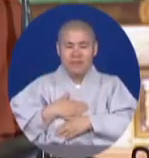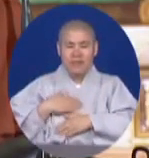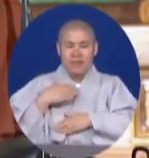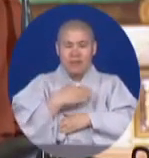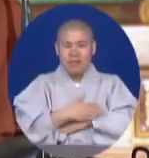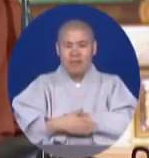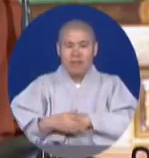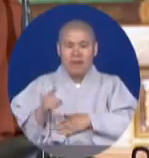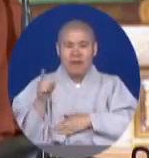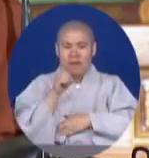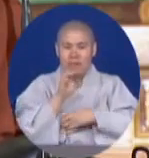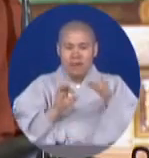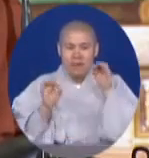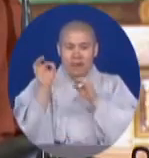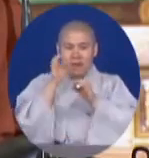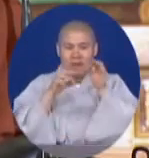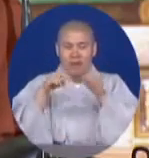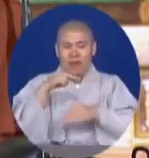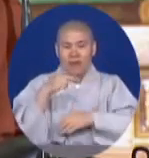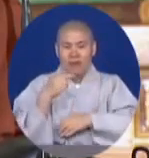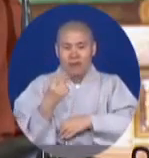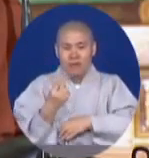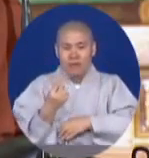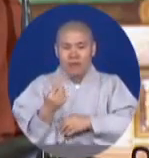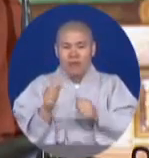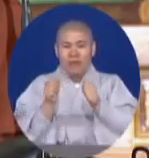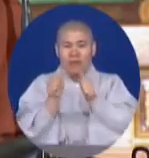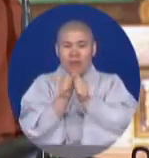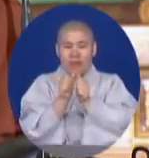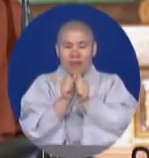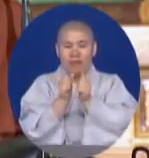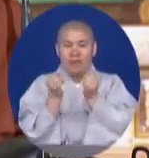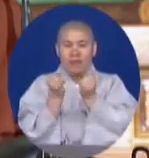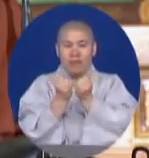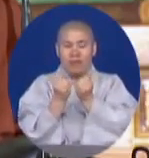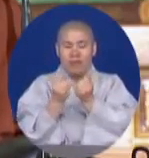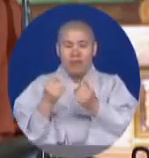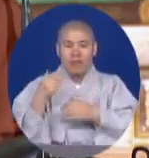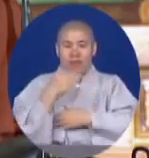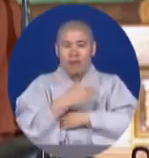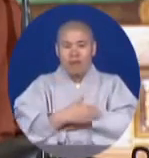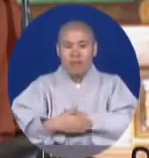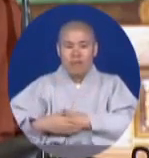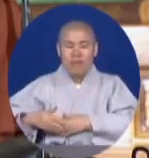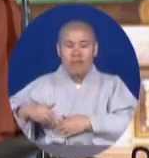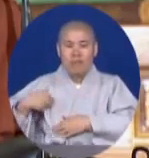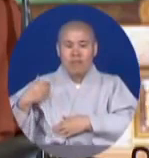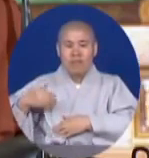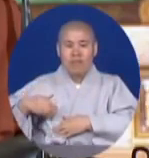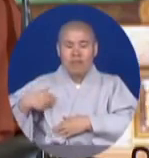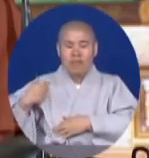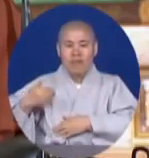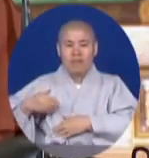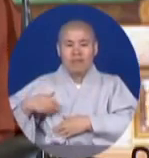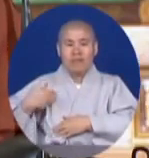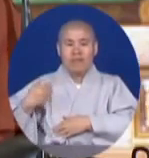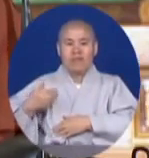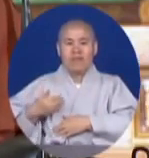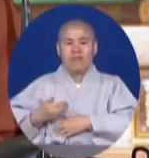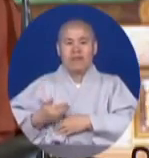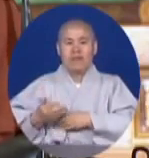몸에서 아무리 찾아봐도 남자 몸, 여자 몸을 모른다 이거죠. 그래가지고